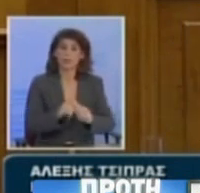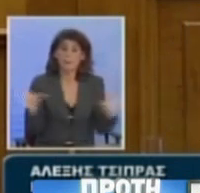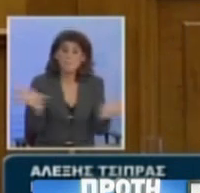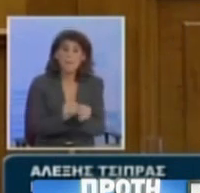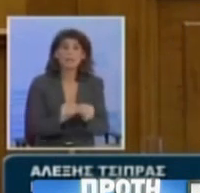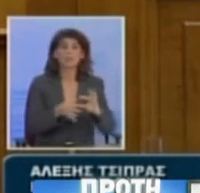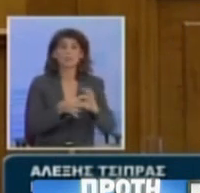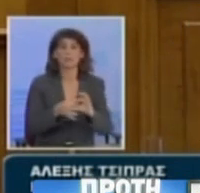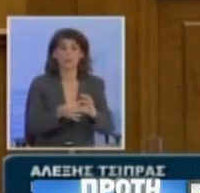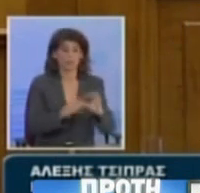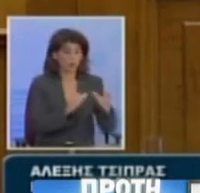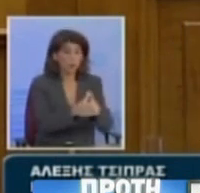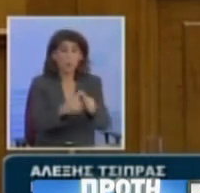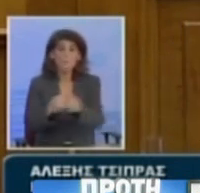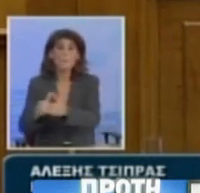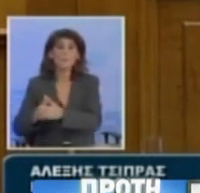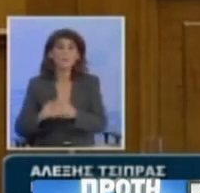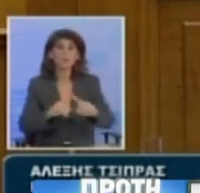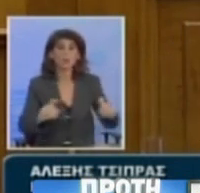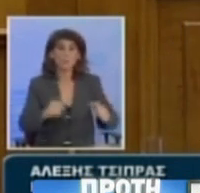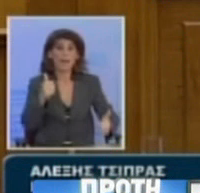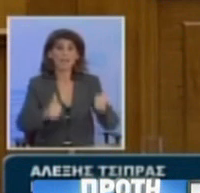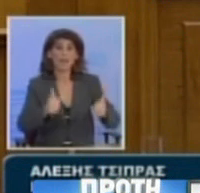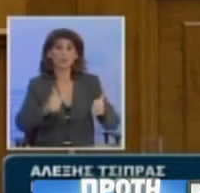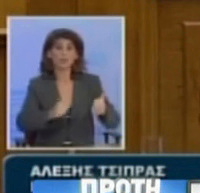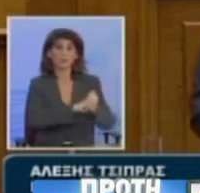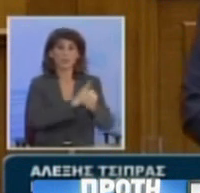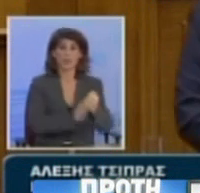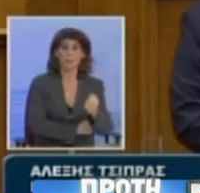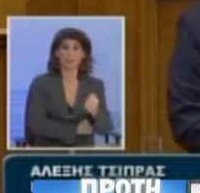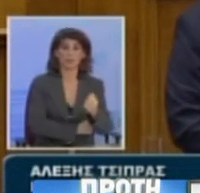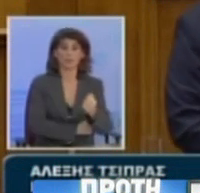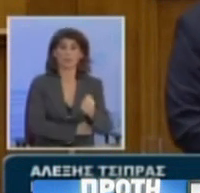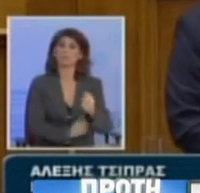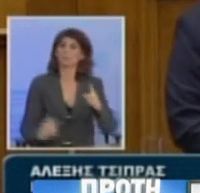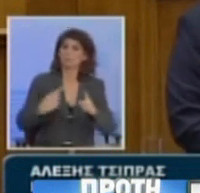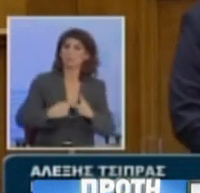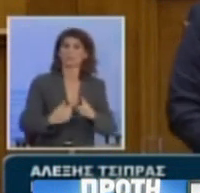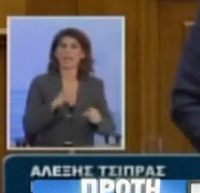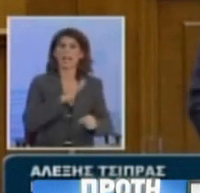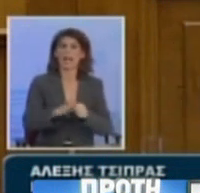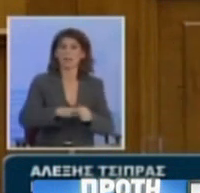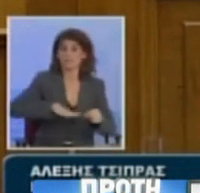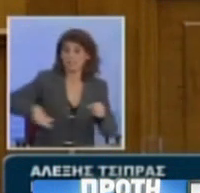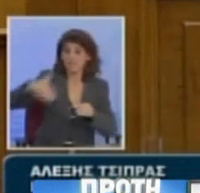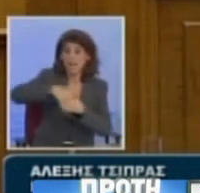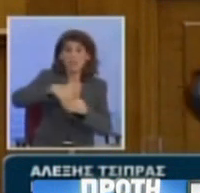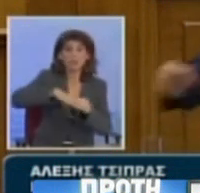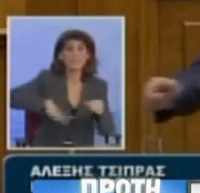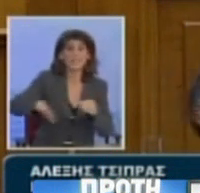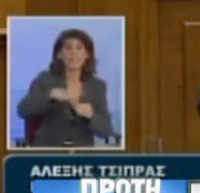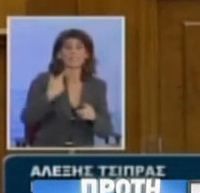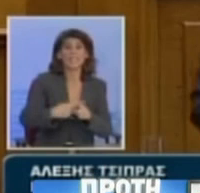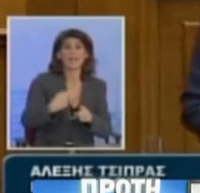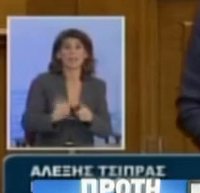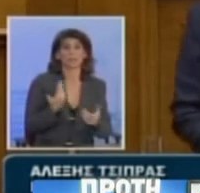μαζικών συνεταιρισμών ανά τομέα προϊόντων με ανταγωνιστική δυναμική και προνομιακή κάλυψη της εγχώριας ζήτησης.